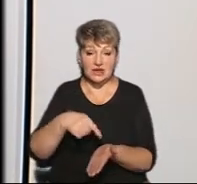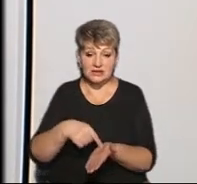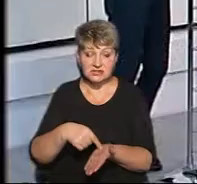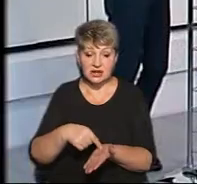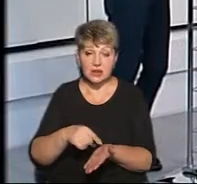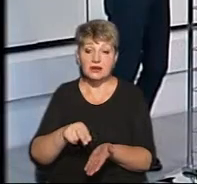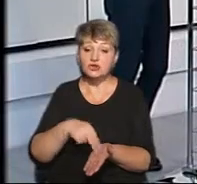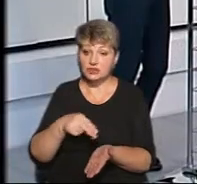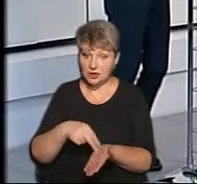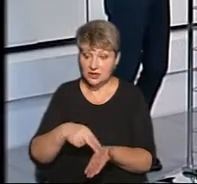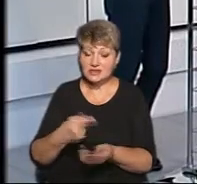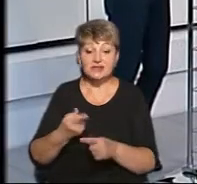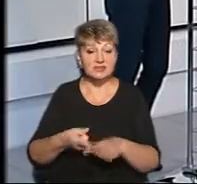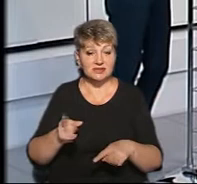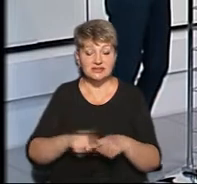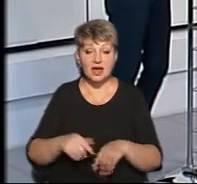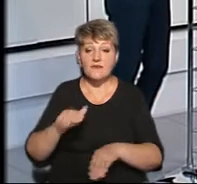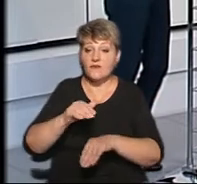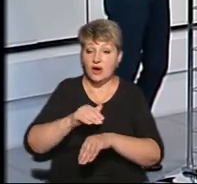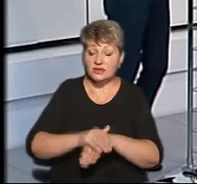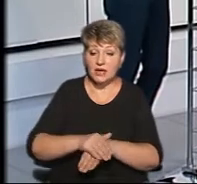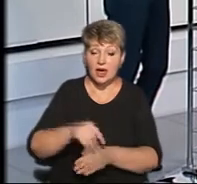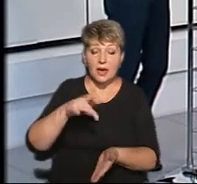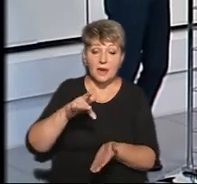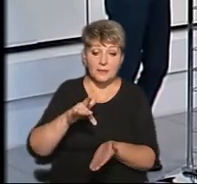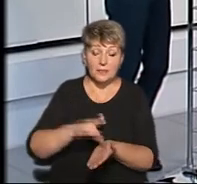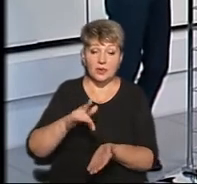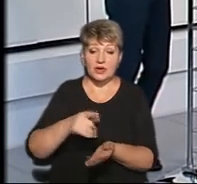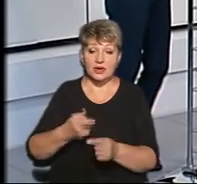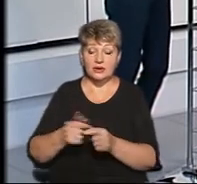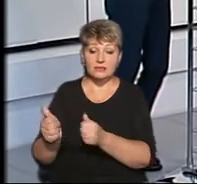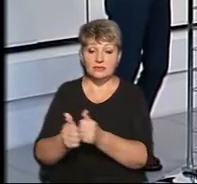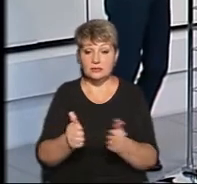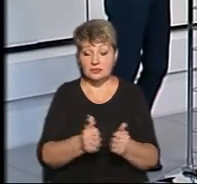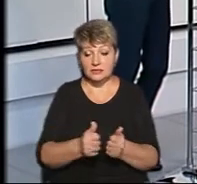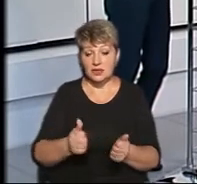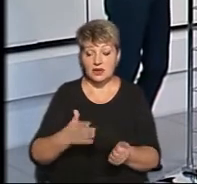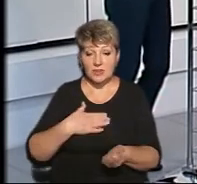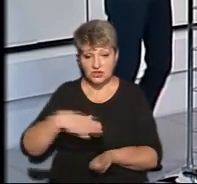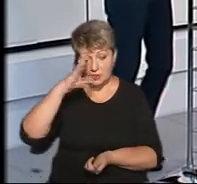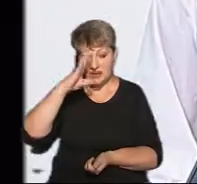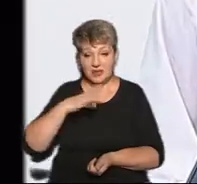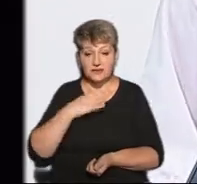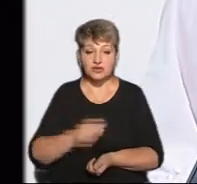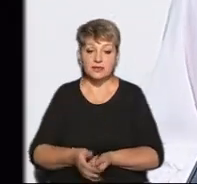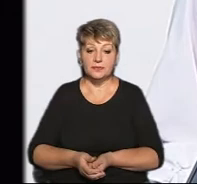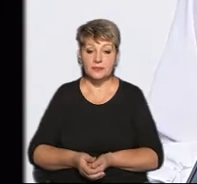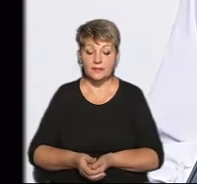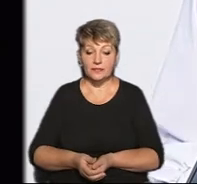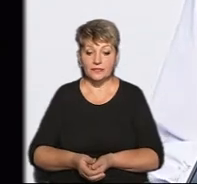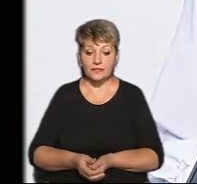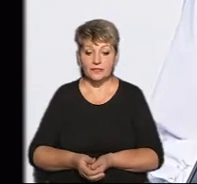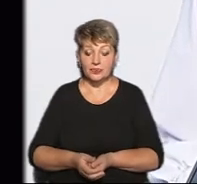що Черкаси – це фактично місто, яке розташоване поряд з столицею нашої батьківщини. На черзі запитання